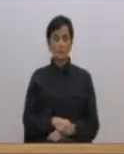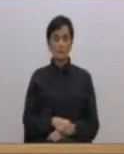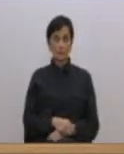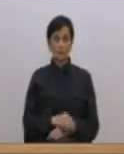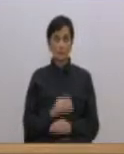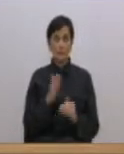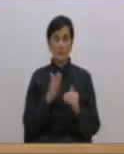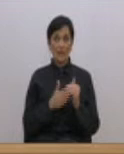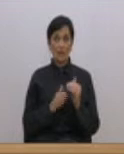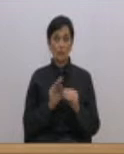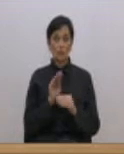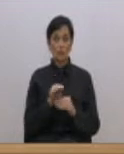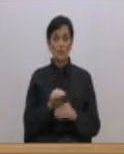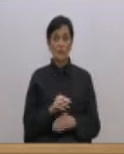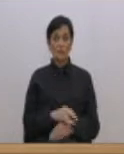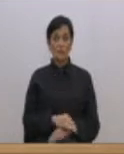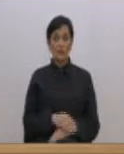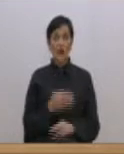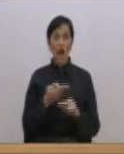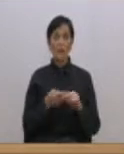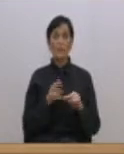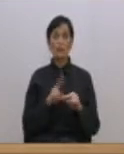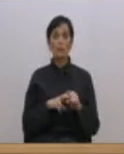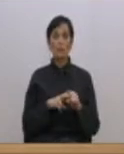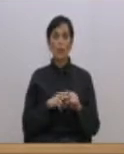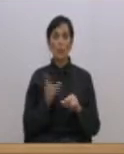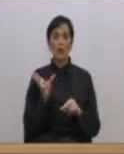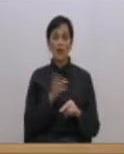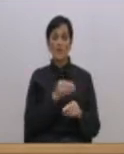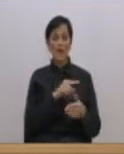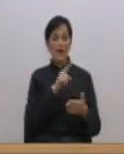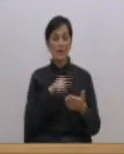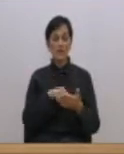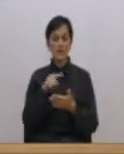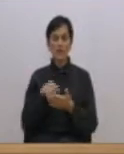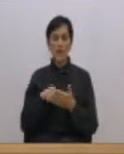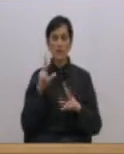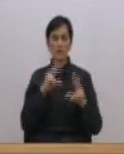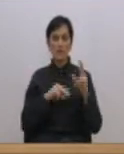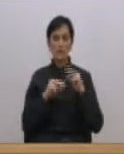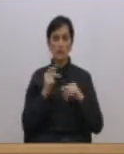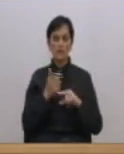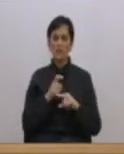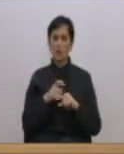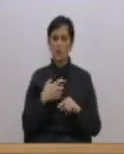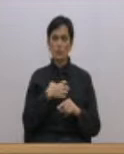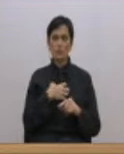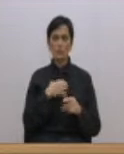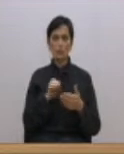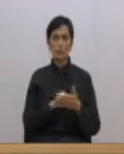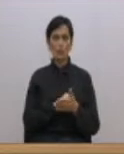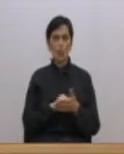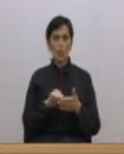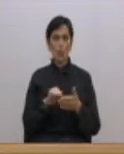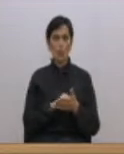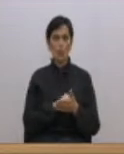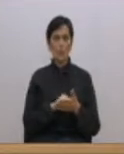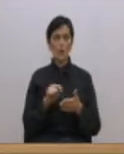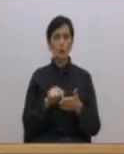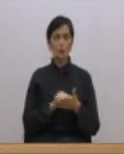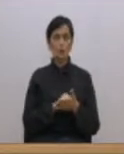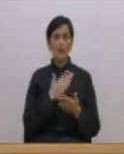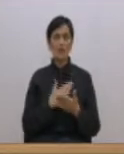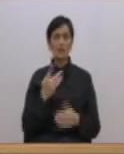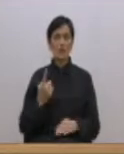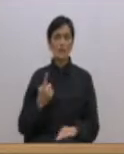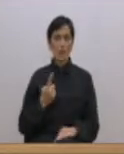Da, da, spune-mi-net. Amitom, eu l-am sacat și zgatul în sine, bitra, tocmai unde s-a risalim niciun nou document, am document în dacă